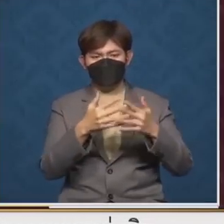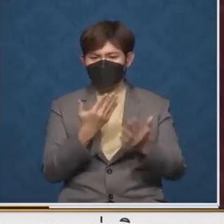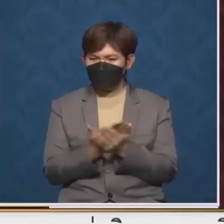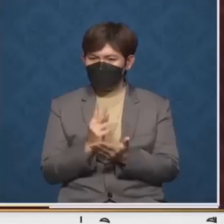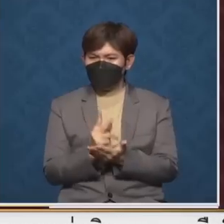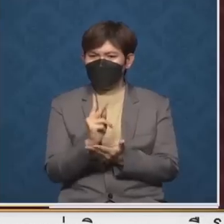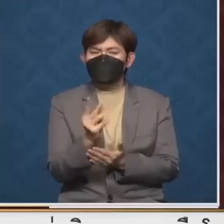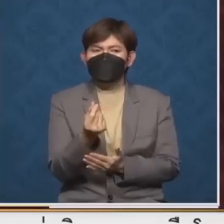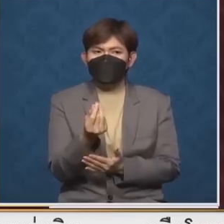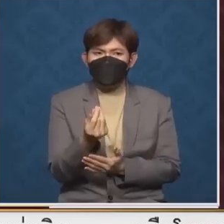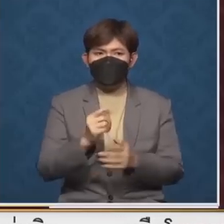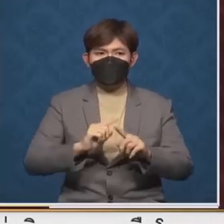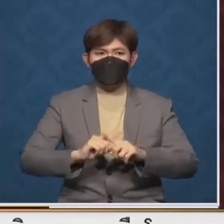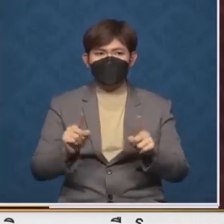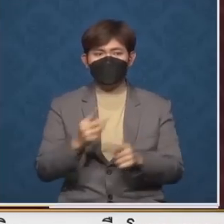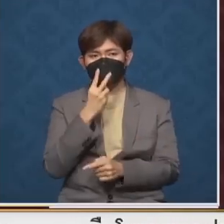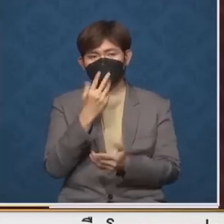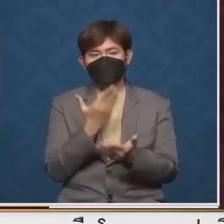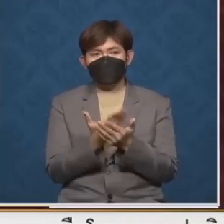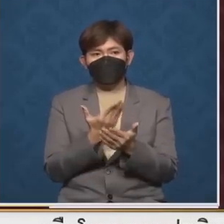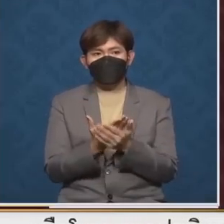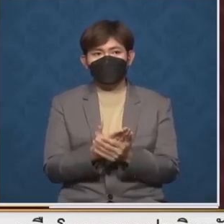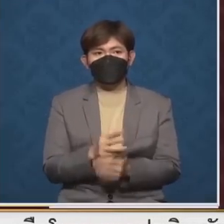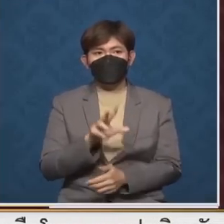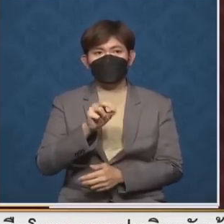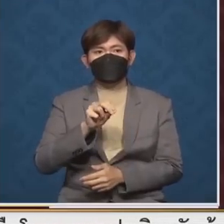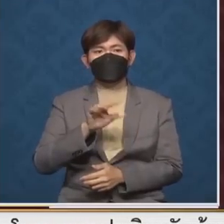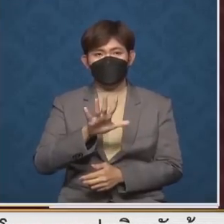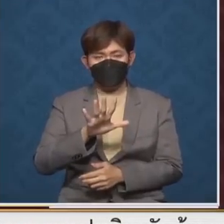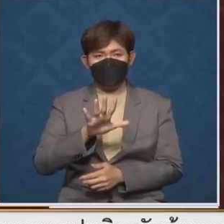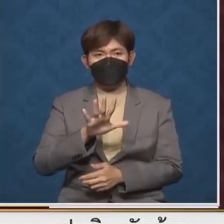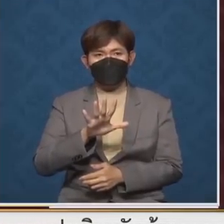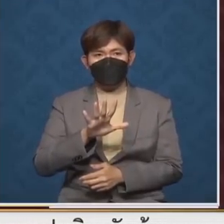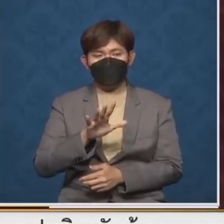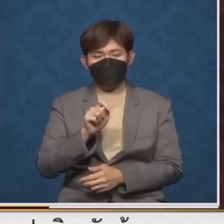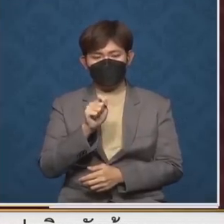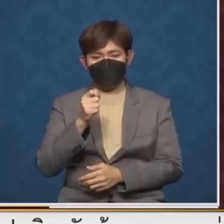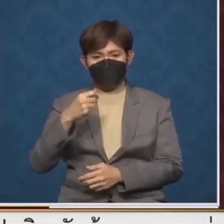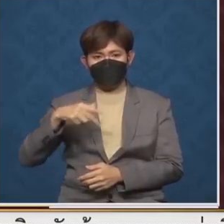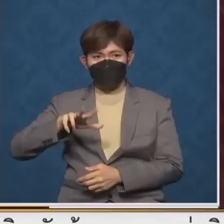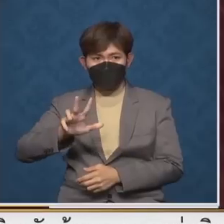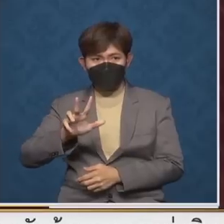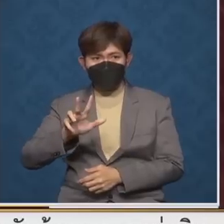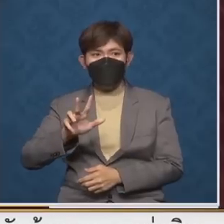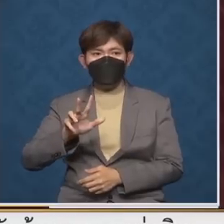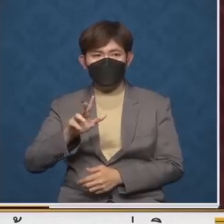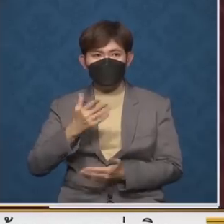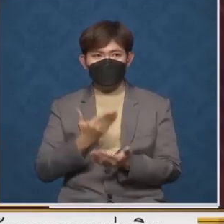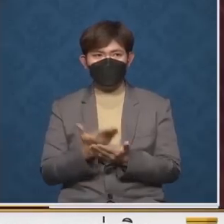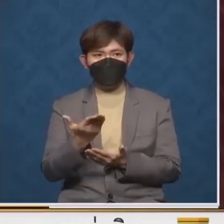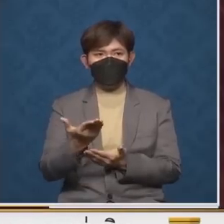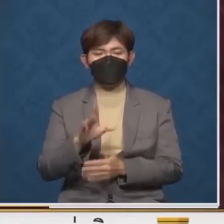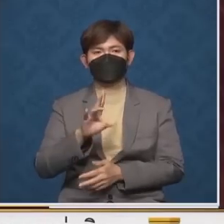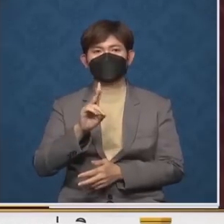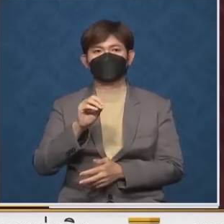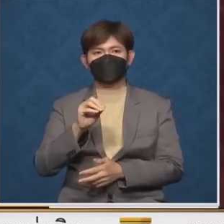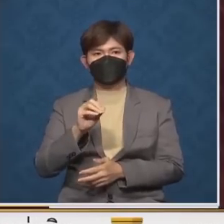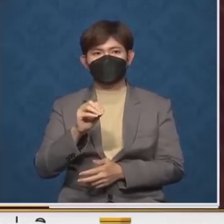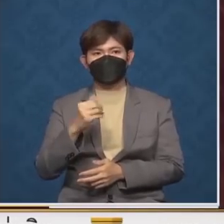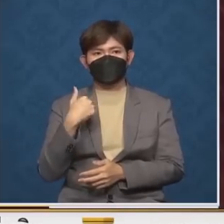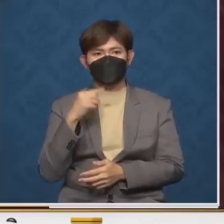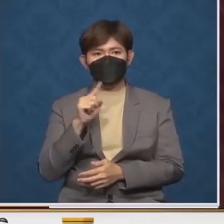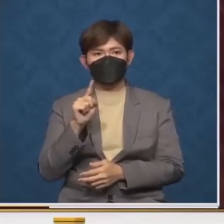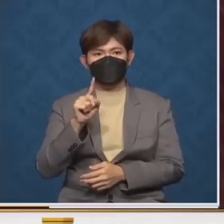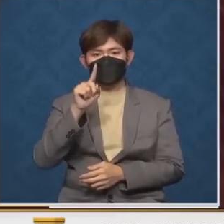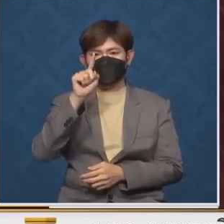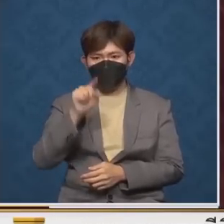่แต่นะครบราคาจรง ATK อยู่ที่ 35 บาทองคการเพศสัจกรมอ.ย.จะซื้ออยที่ 70 บาทแล้วกมเคื่หมายตก